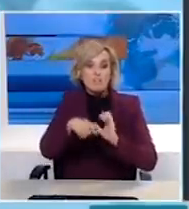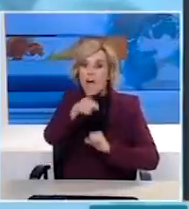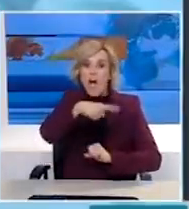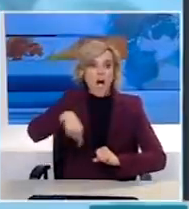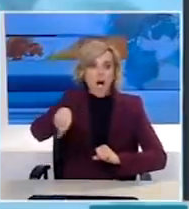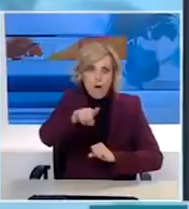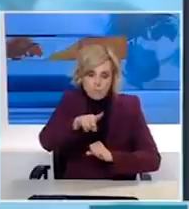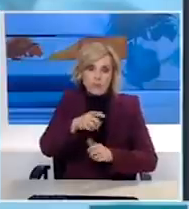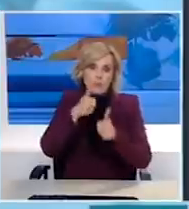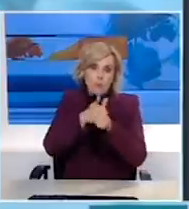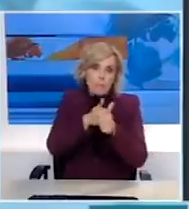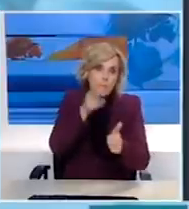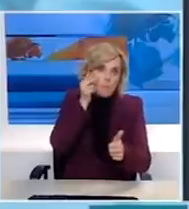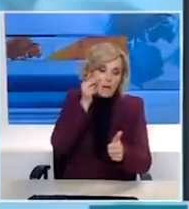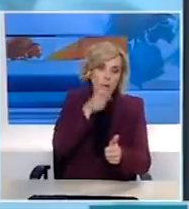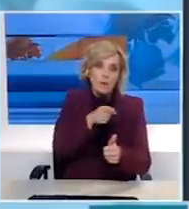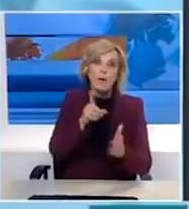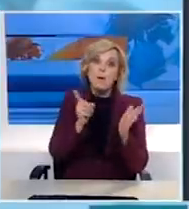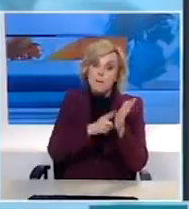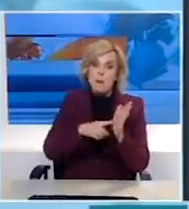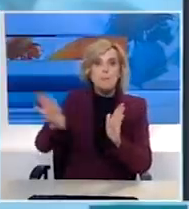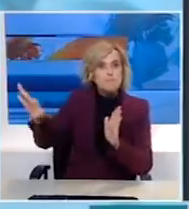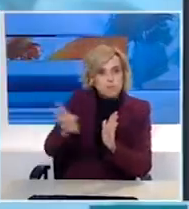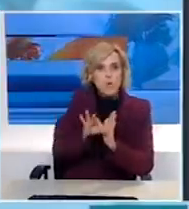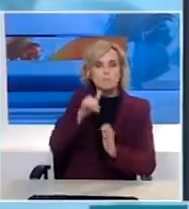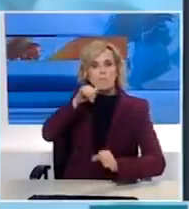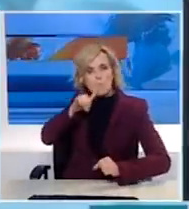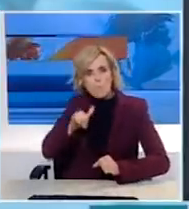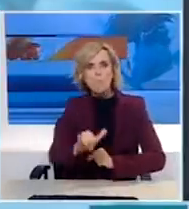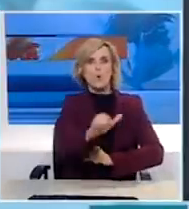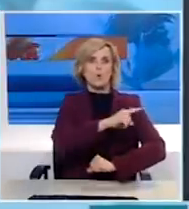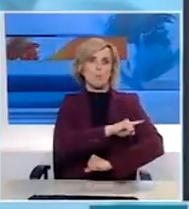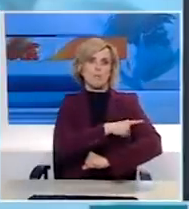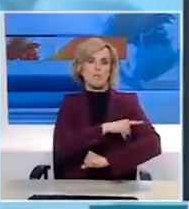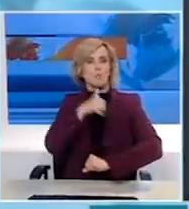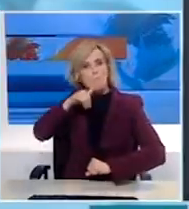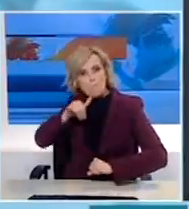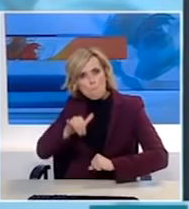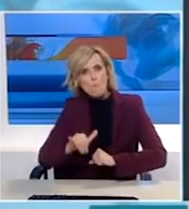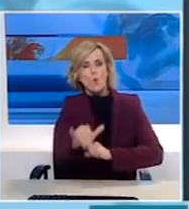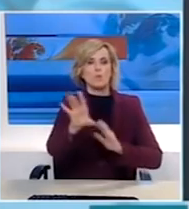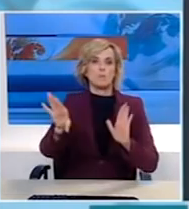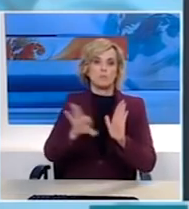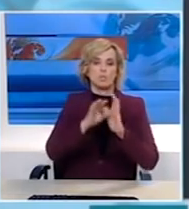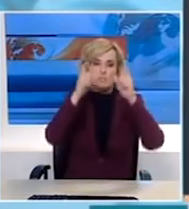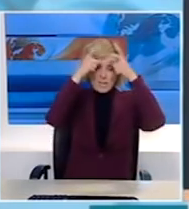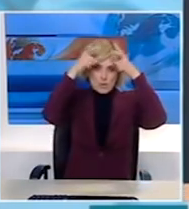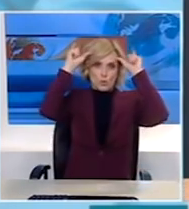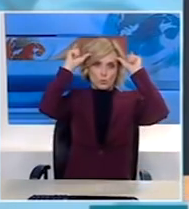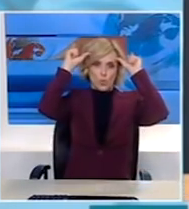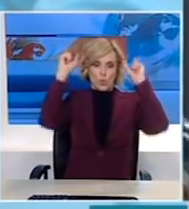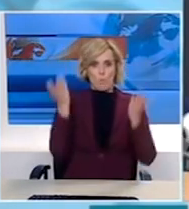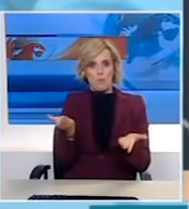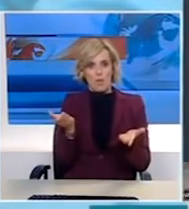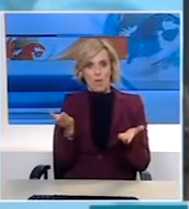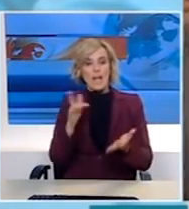ιατρική παρακολούθηση. Γιατί δεν προσλαμβάνετε μαζικά μόνιμους γιατρούς και νοσηλευτές για να στελεχωθούν τα κέντρα υγείας και τα περιφερειακά